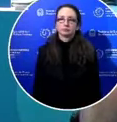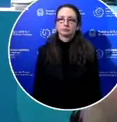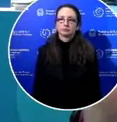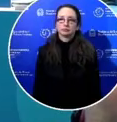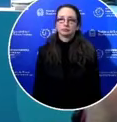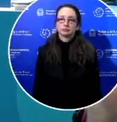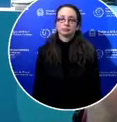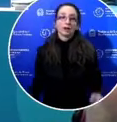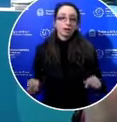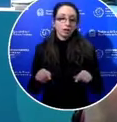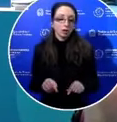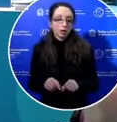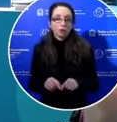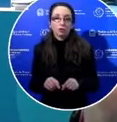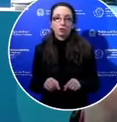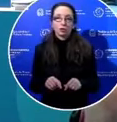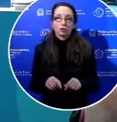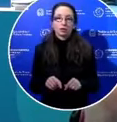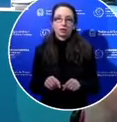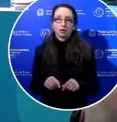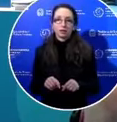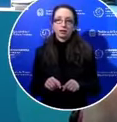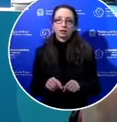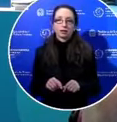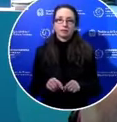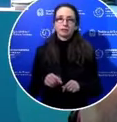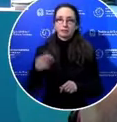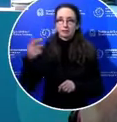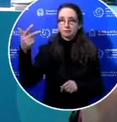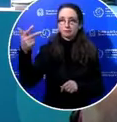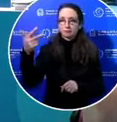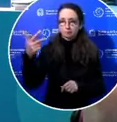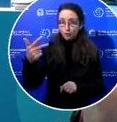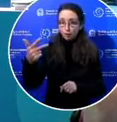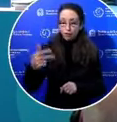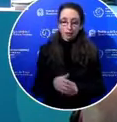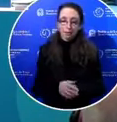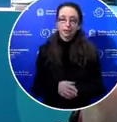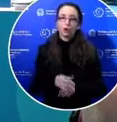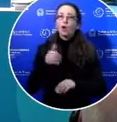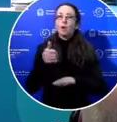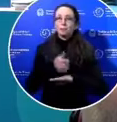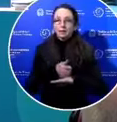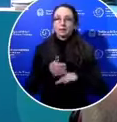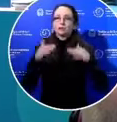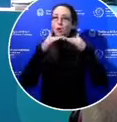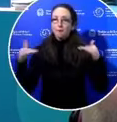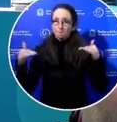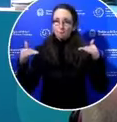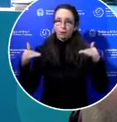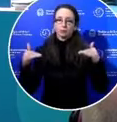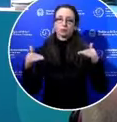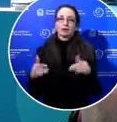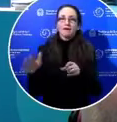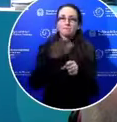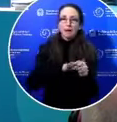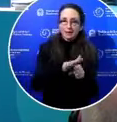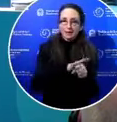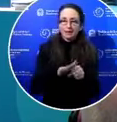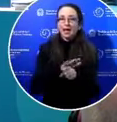Prende ora la parola in videocollegamento il Ministro per le Pari Opportunità e la Famiglia, Elena